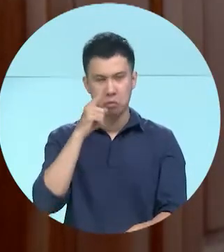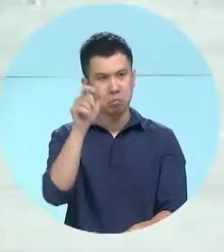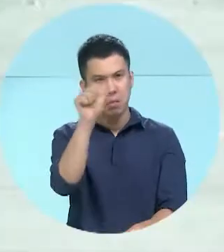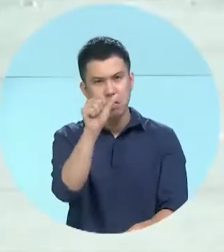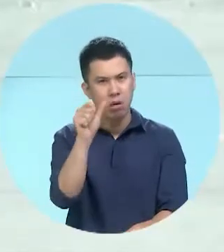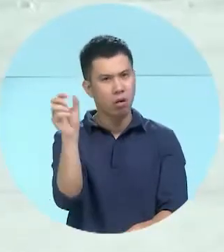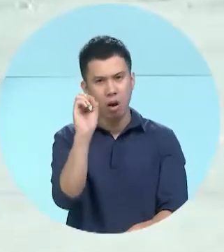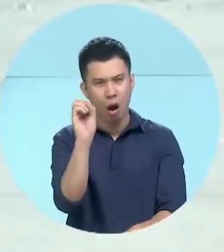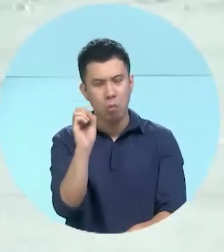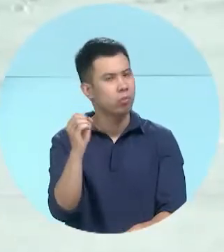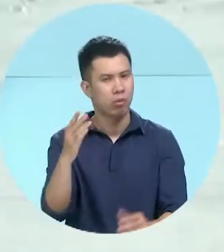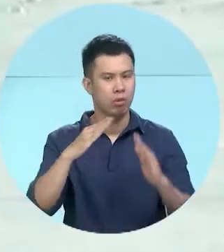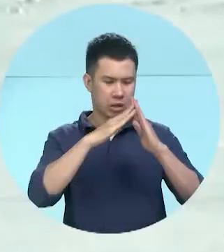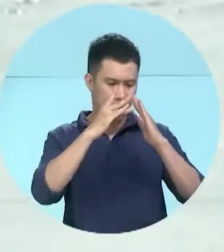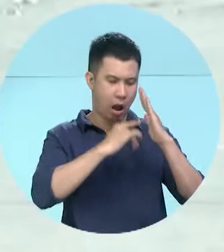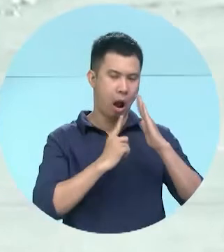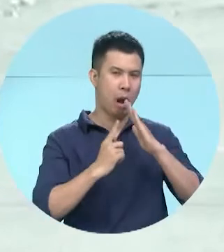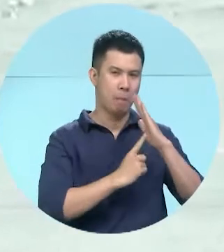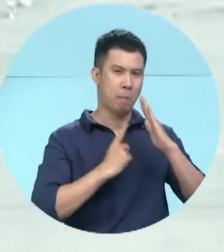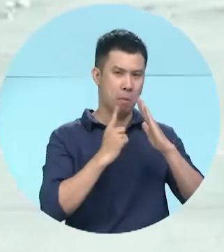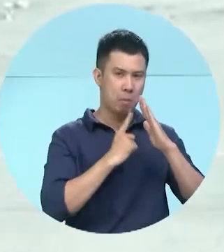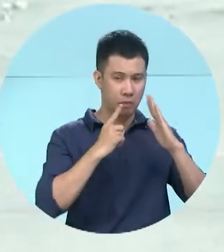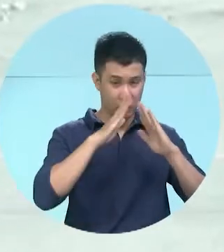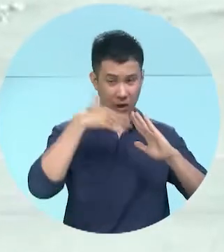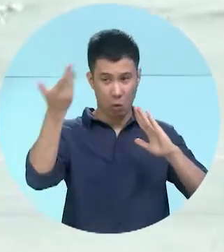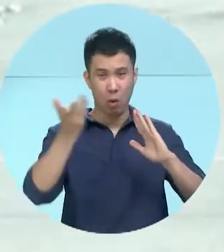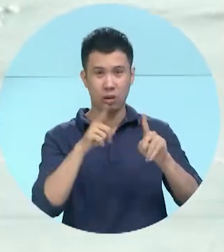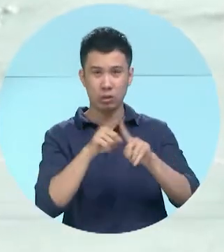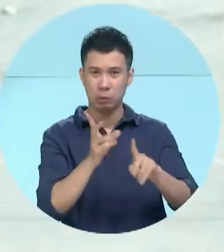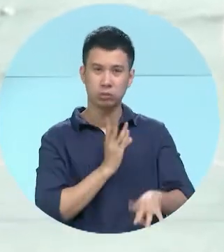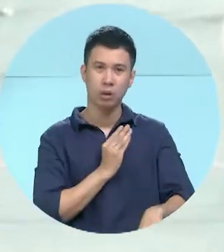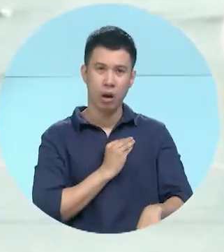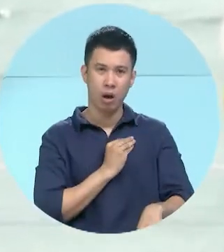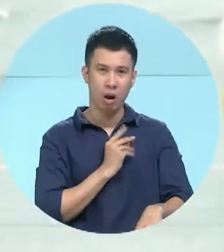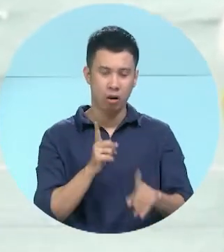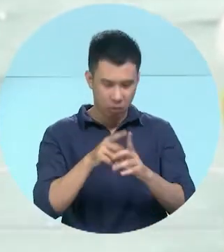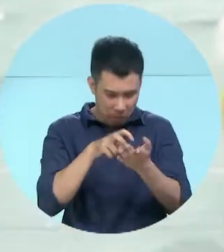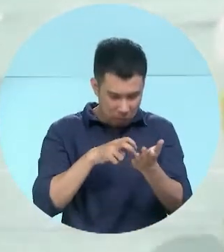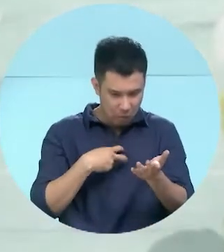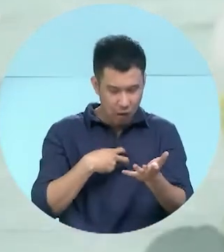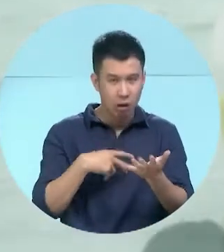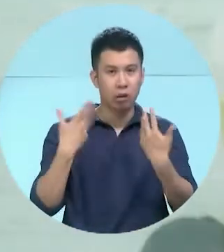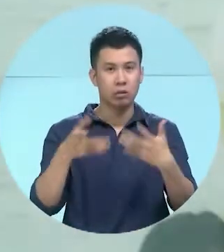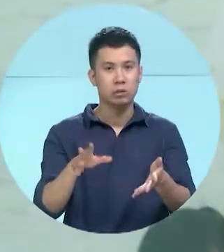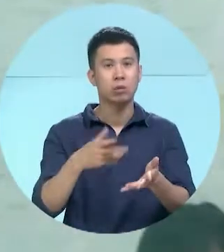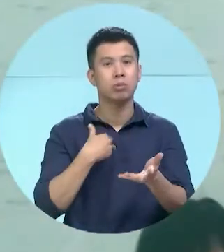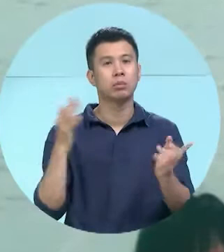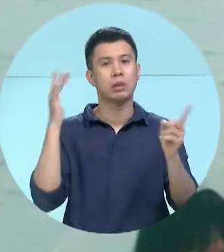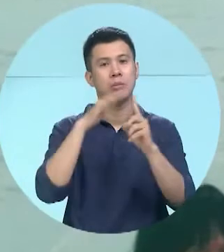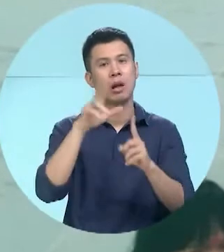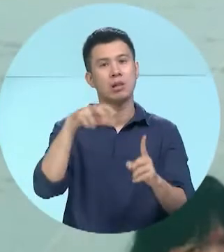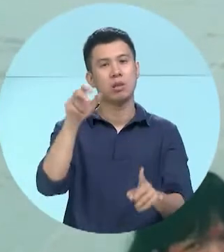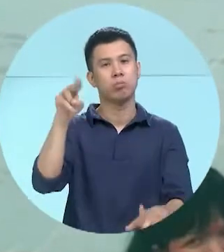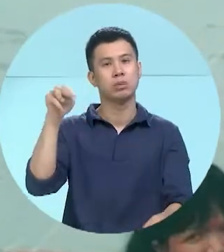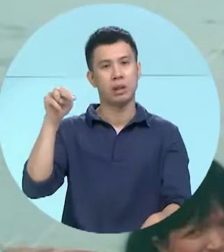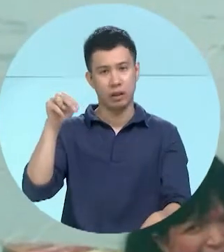khác. Ít khi dám cho đi đâu, bởi vì cho đi đâu cũng sợ, lúc nào cũng có mặc cảm. Từ ngày tham gia vào bên Rồng Xanh ấy,